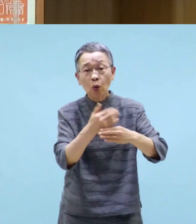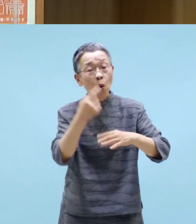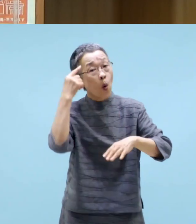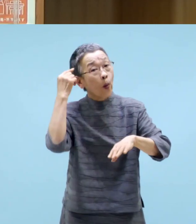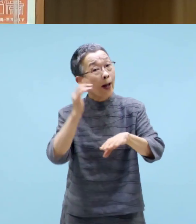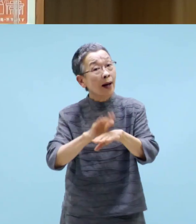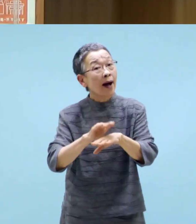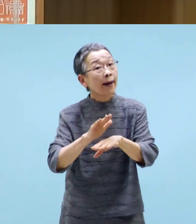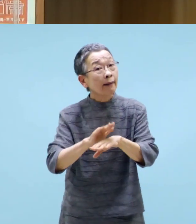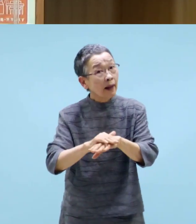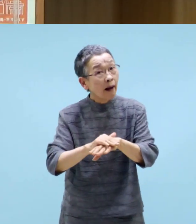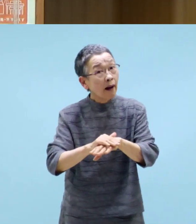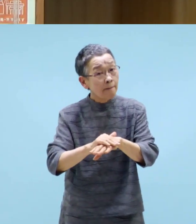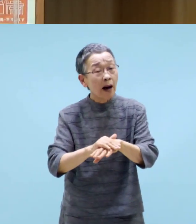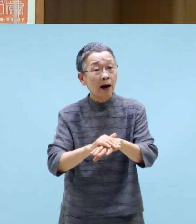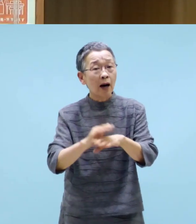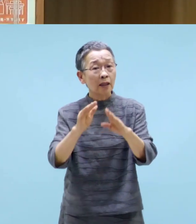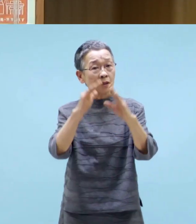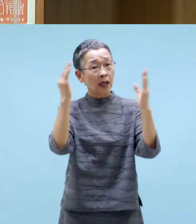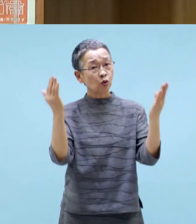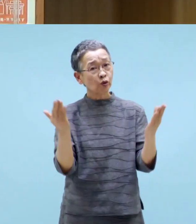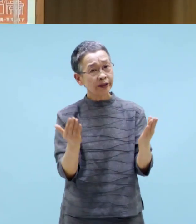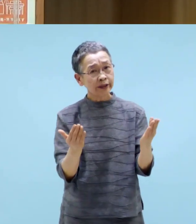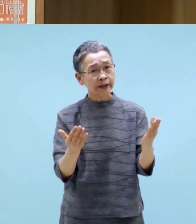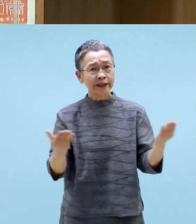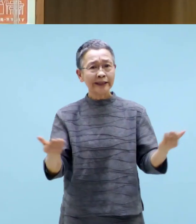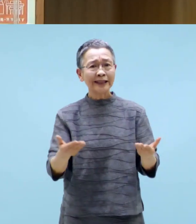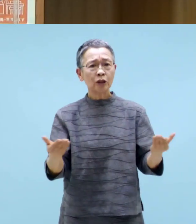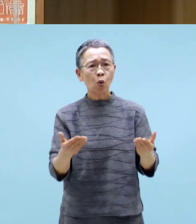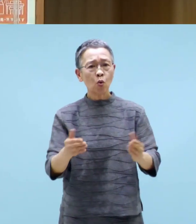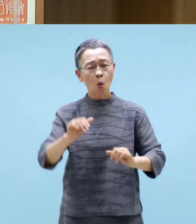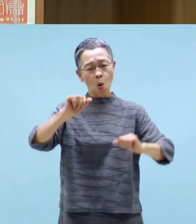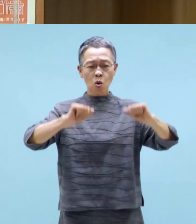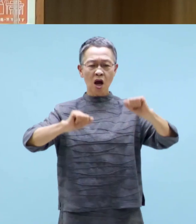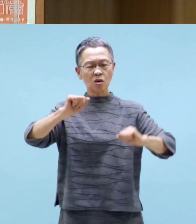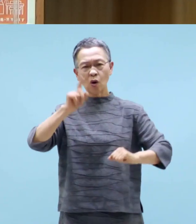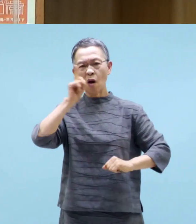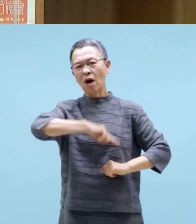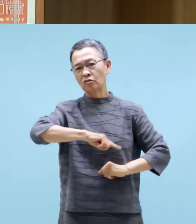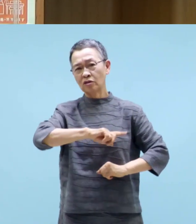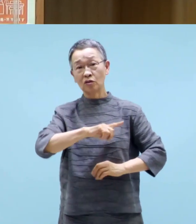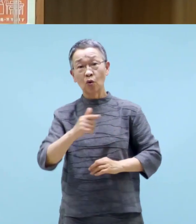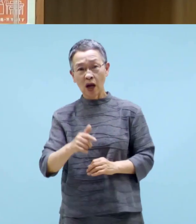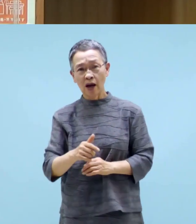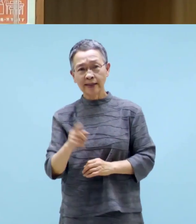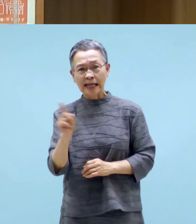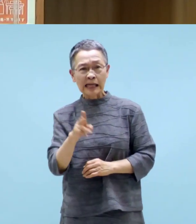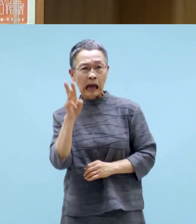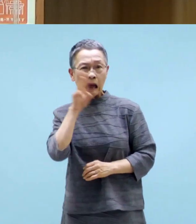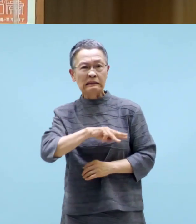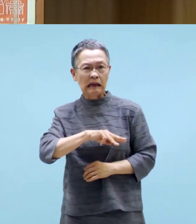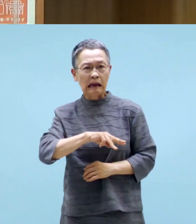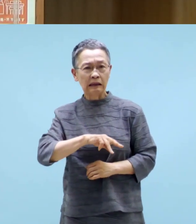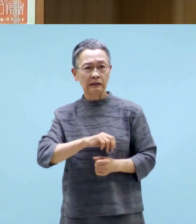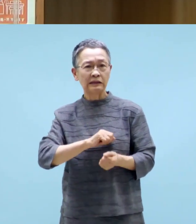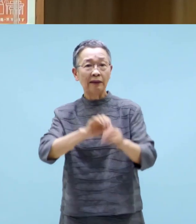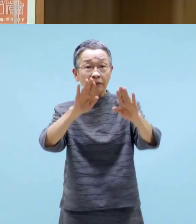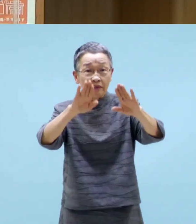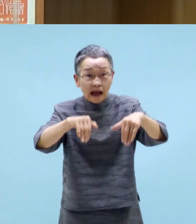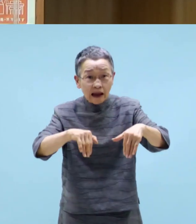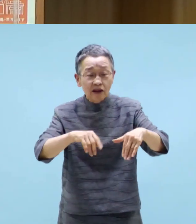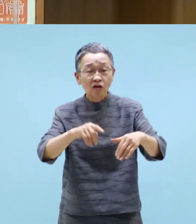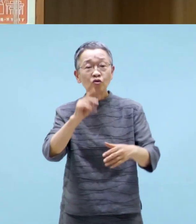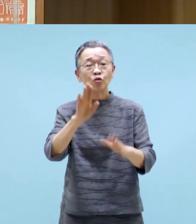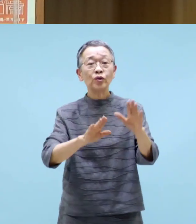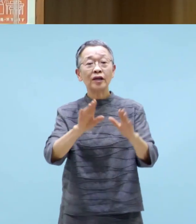ていうのは、ざっくりと多分勤務態度が悪い場合というパターンと、犯罪を犯した場合に処分になるということ